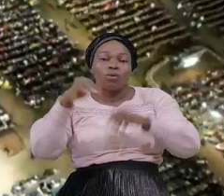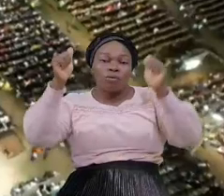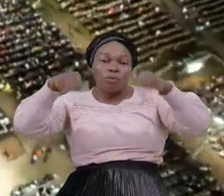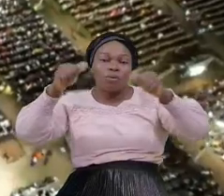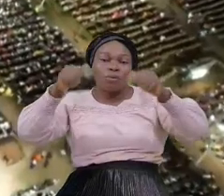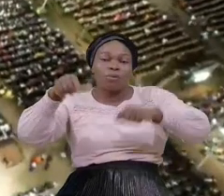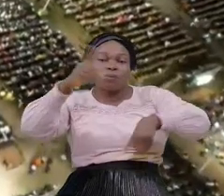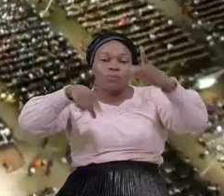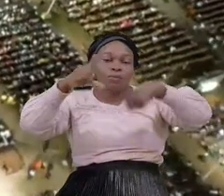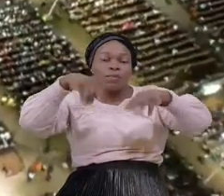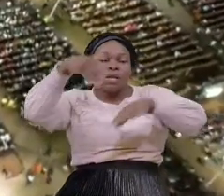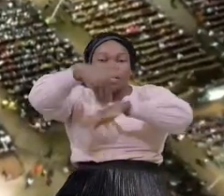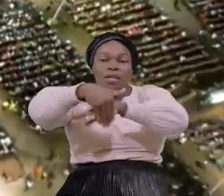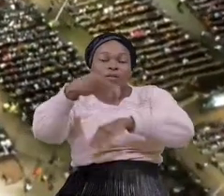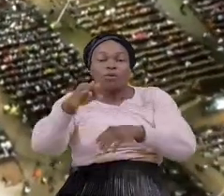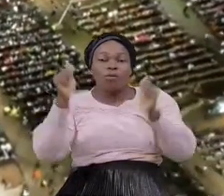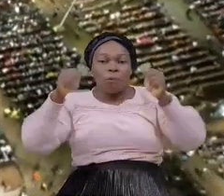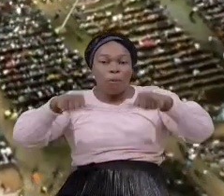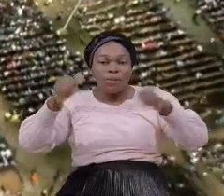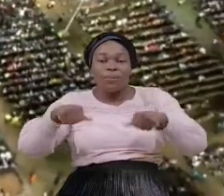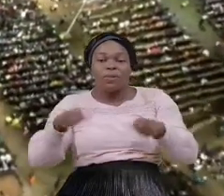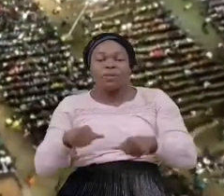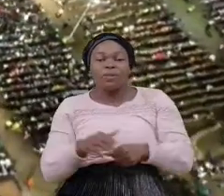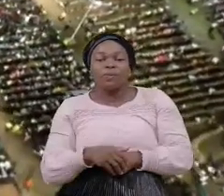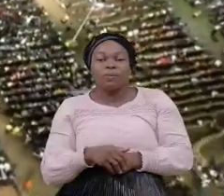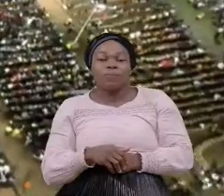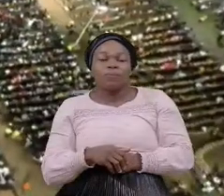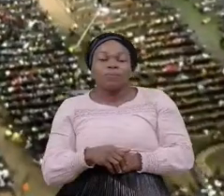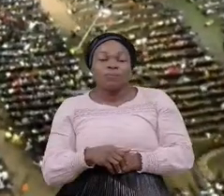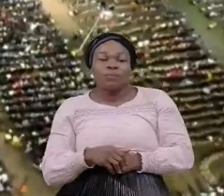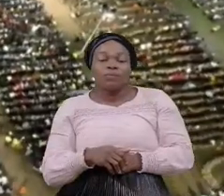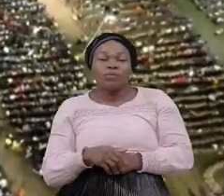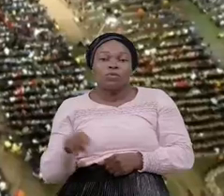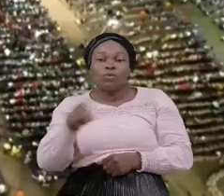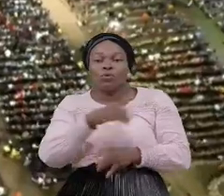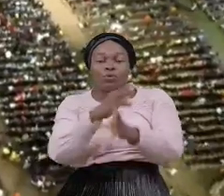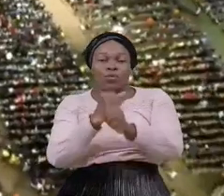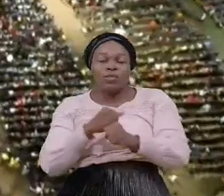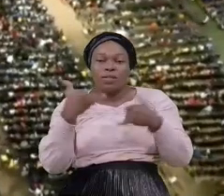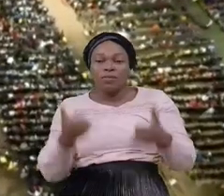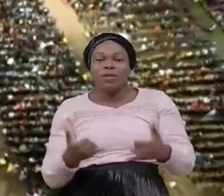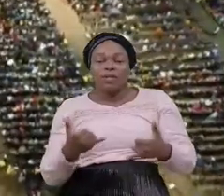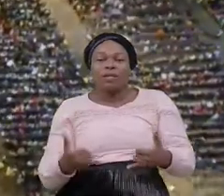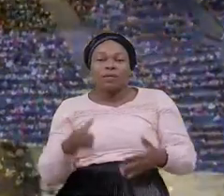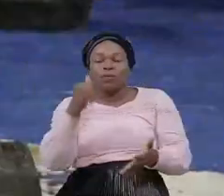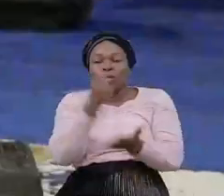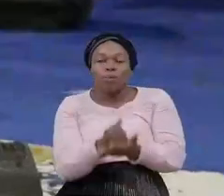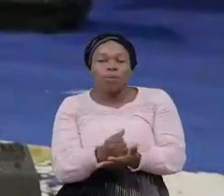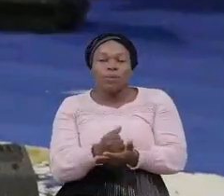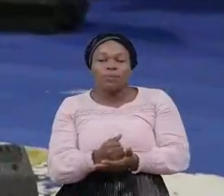Il faut créer la soirée de possibilités. Vous allez recevoir maintenant.